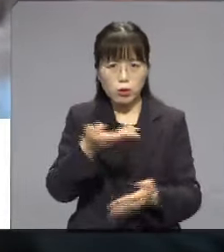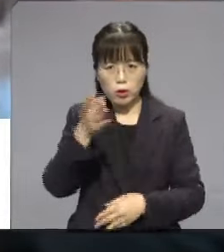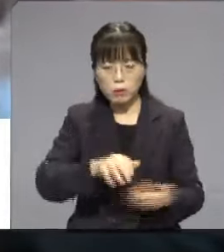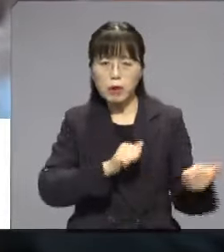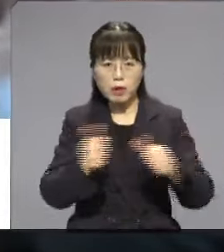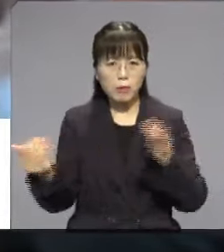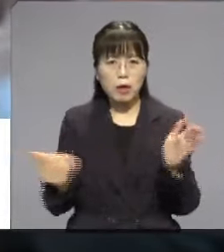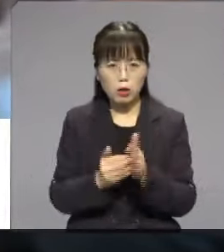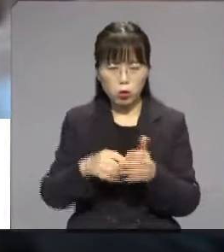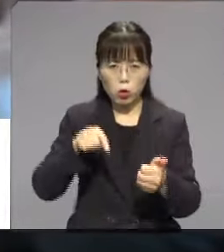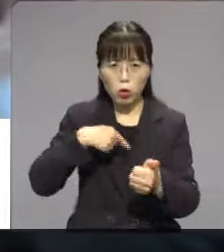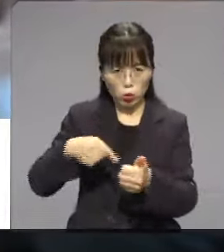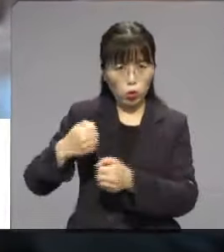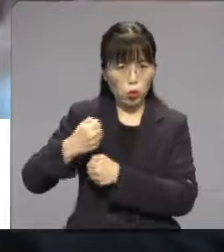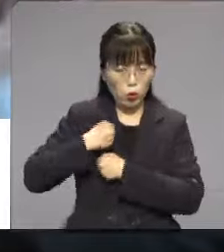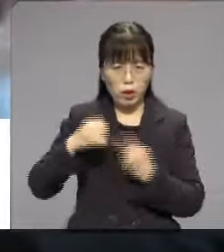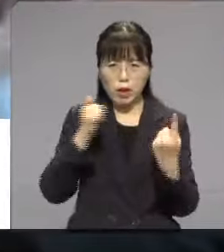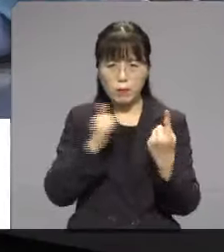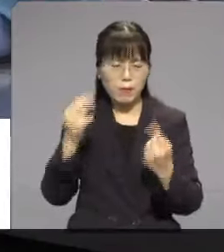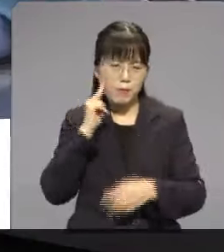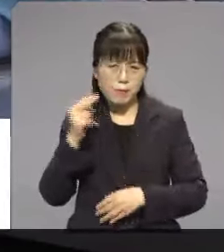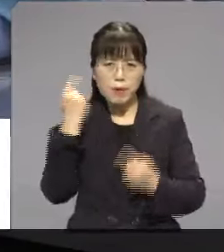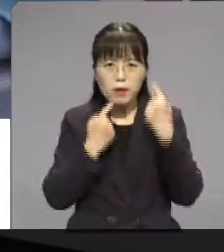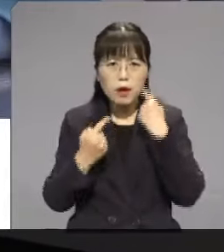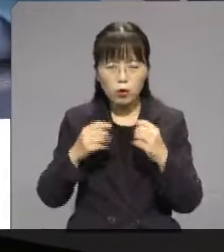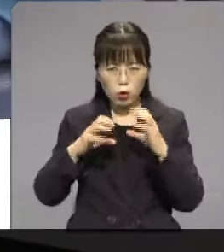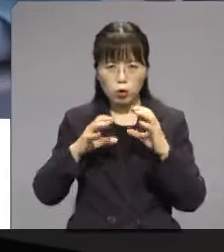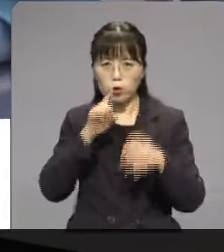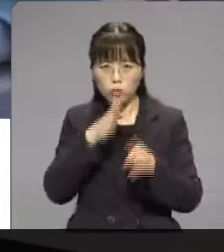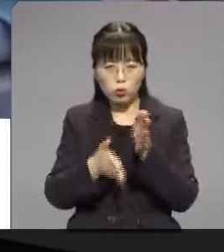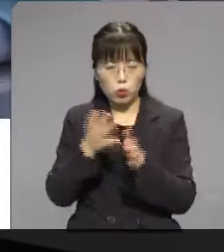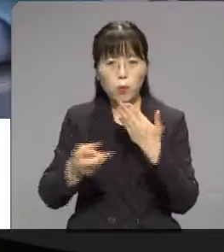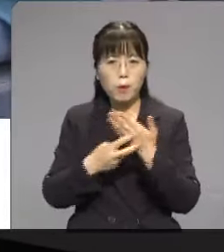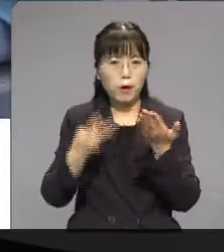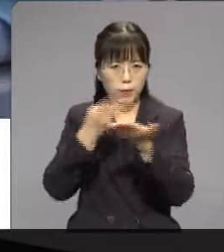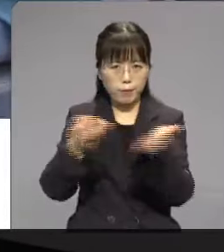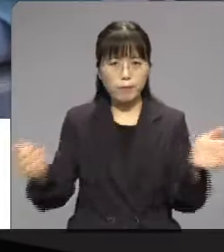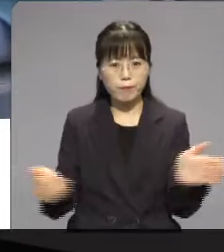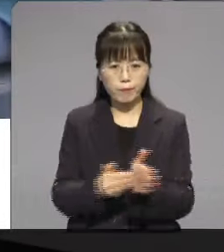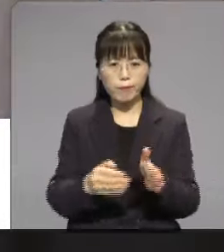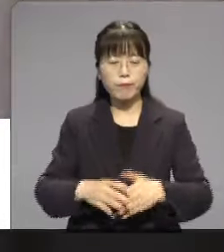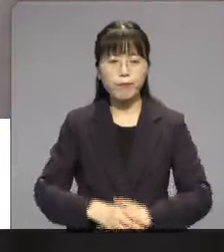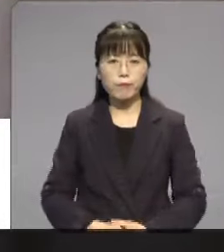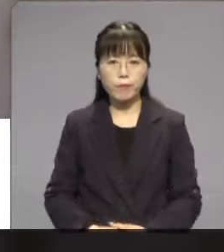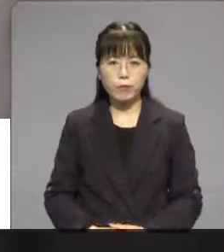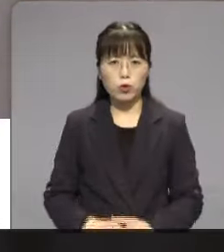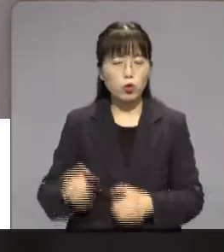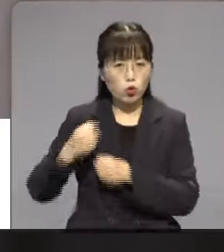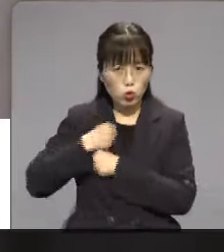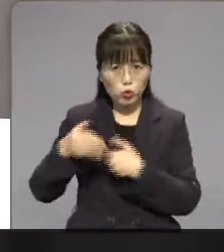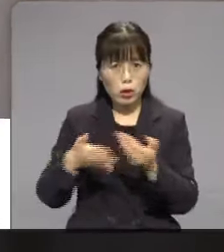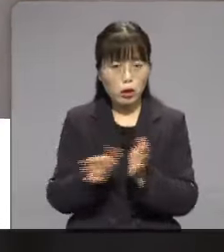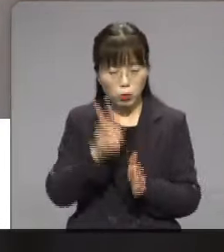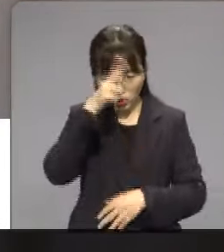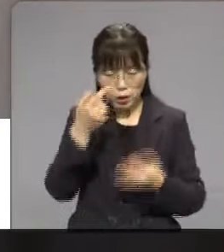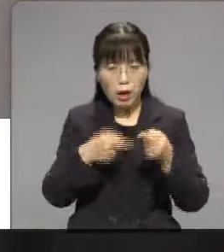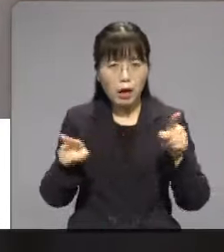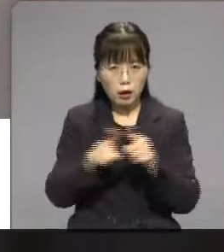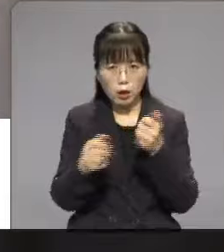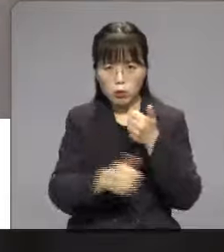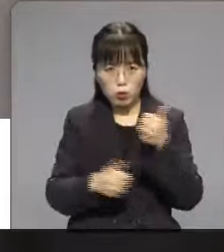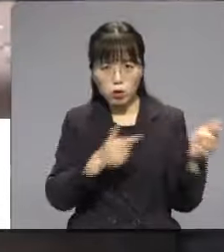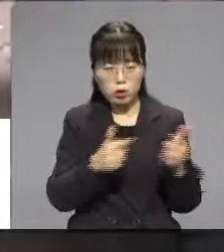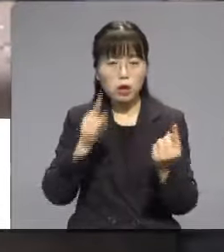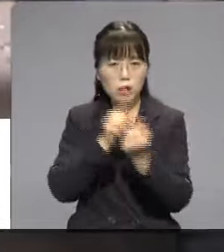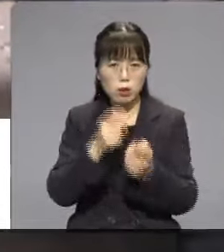사망했고 교관 한 명은 중상을 입고 국군 수도 병원으로 이송됐습니다 군당국은 경찰과 함께 부대원